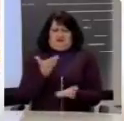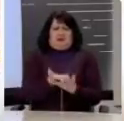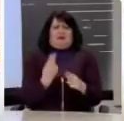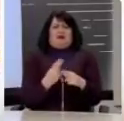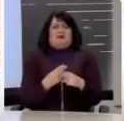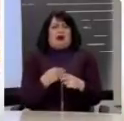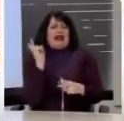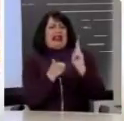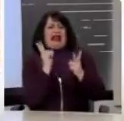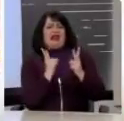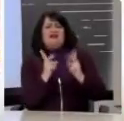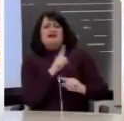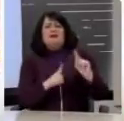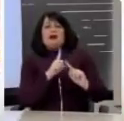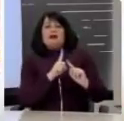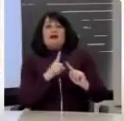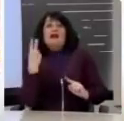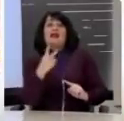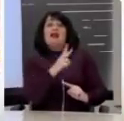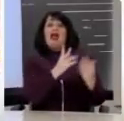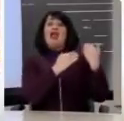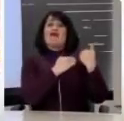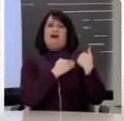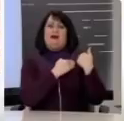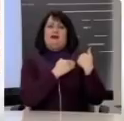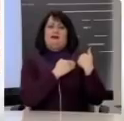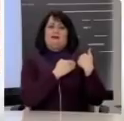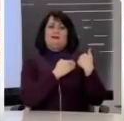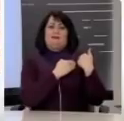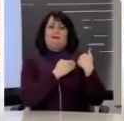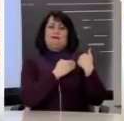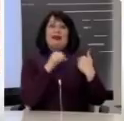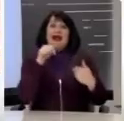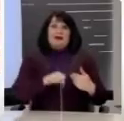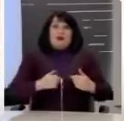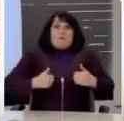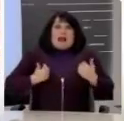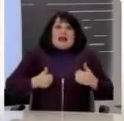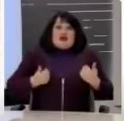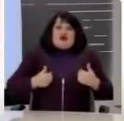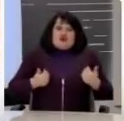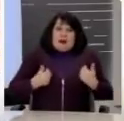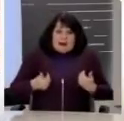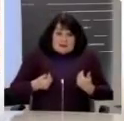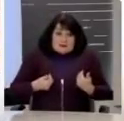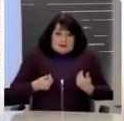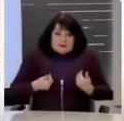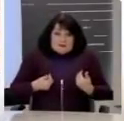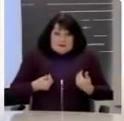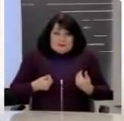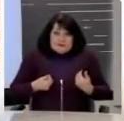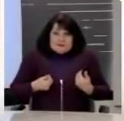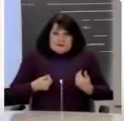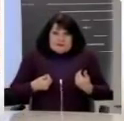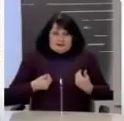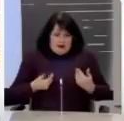επισήμως και να λάβουν τις δικές τους ευθύνες. Το παιχνίδι αυτό, να πετάμε